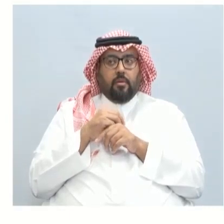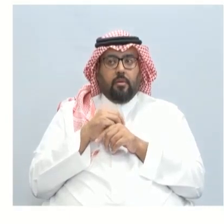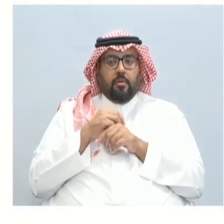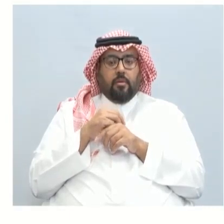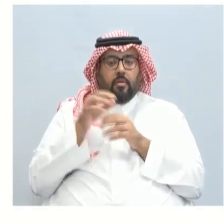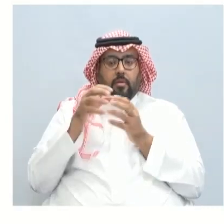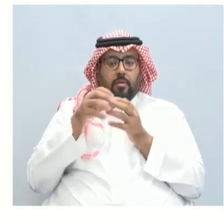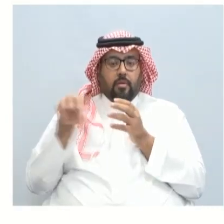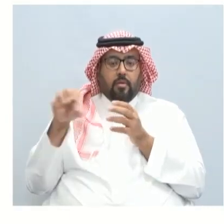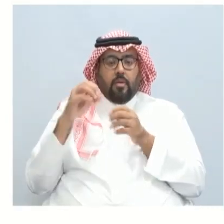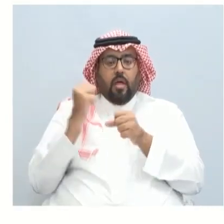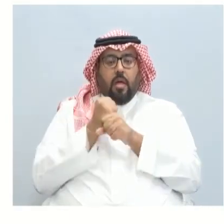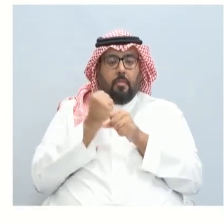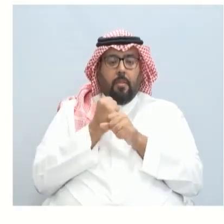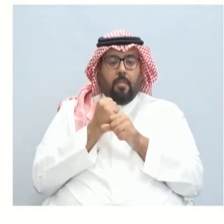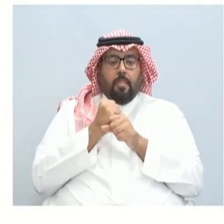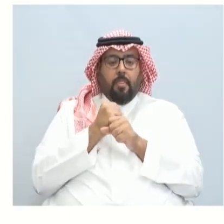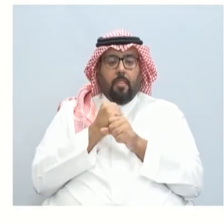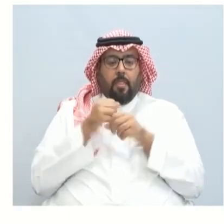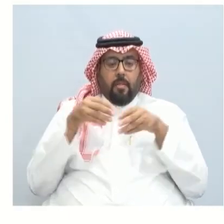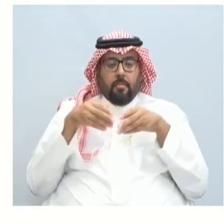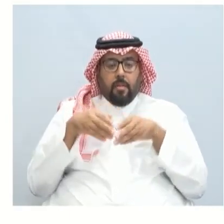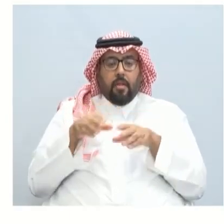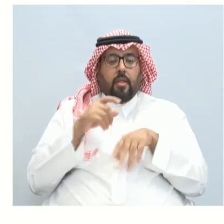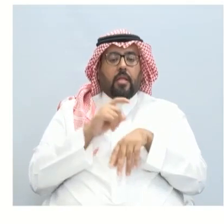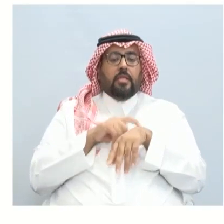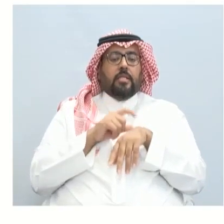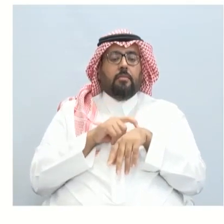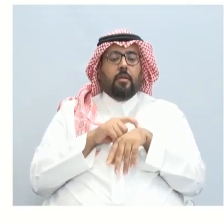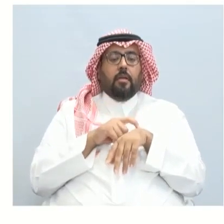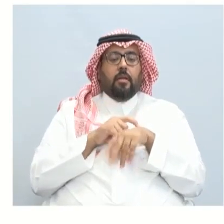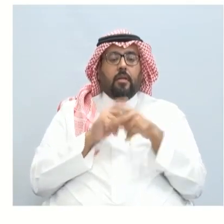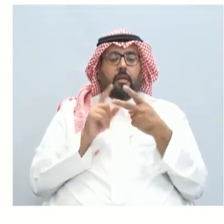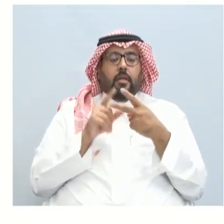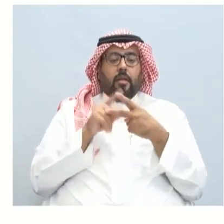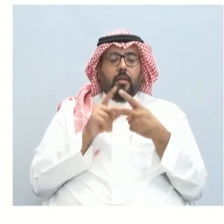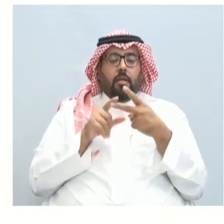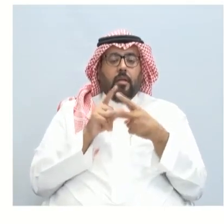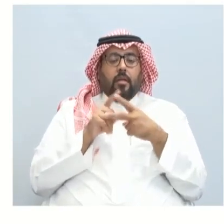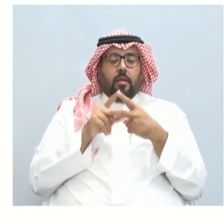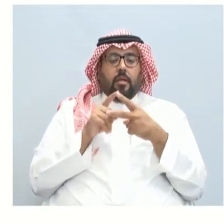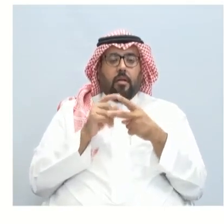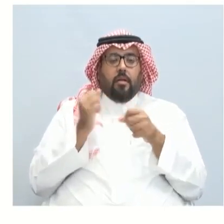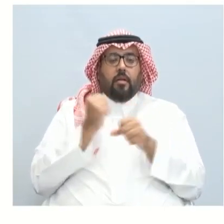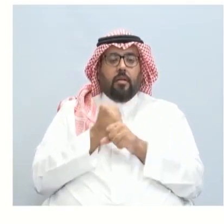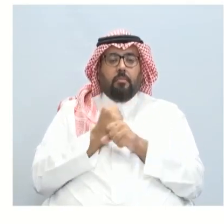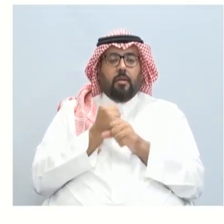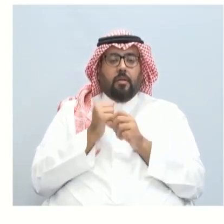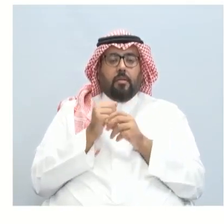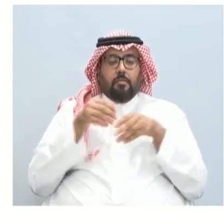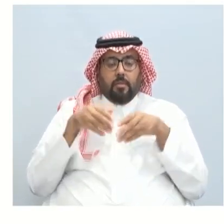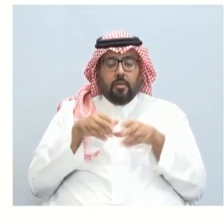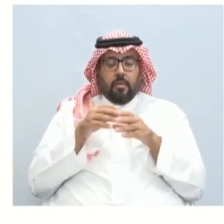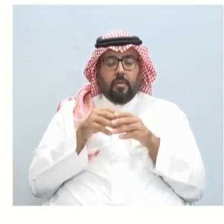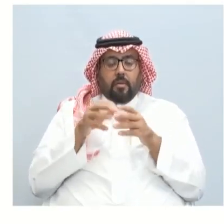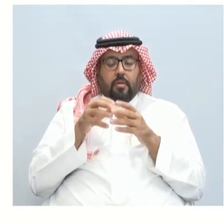تقسم الاعمال من حيث الزمن الى قسمين ما هي الاقسام التي من